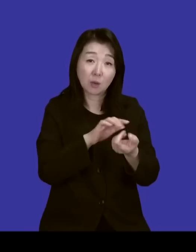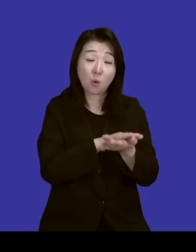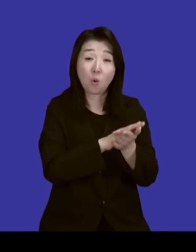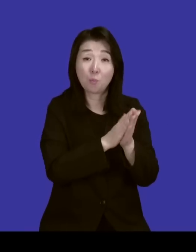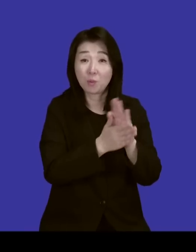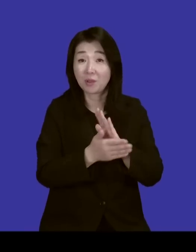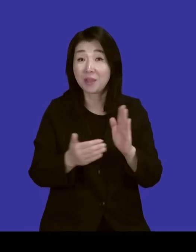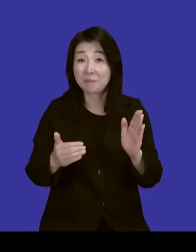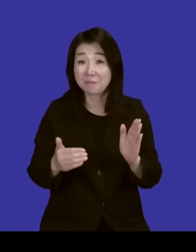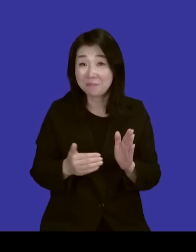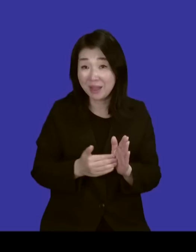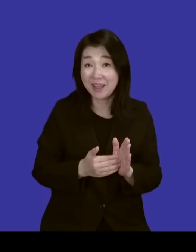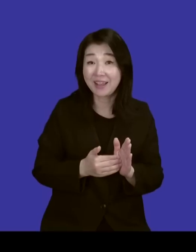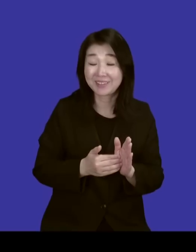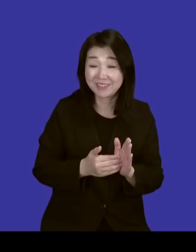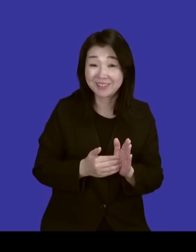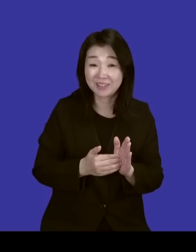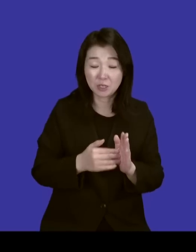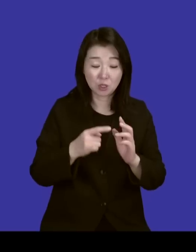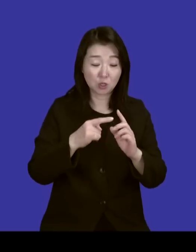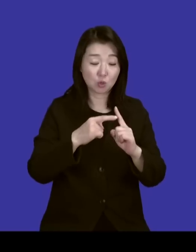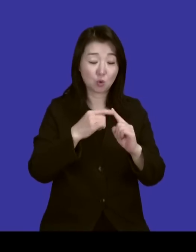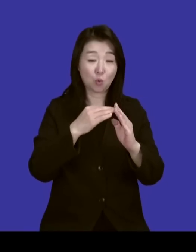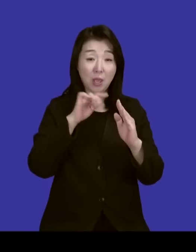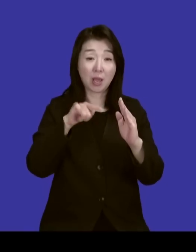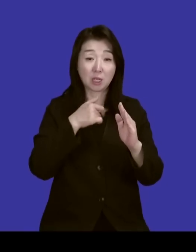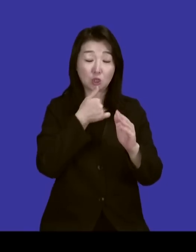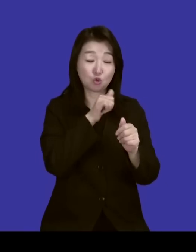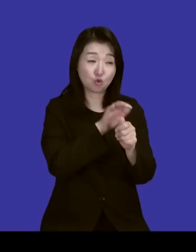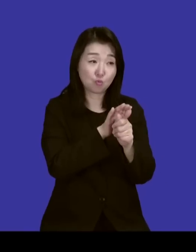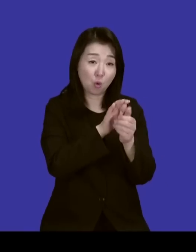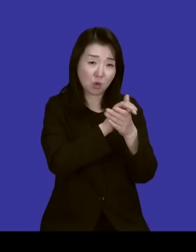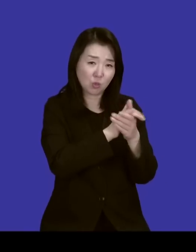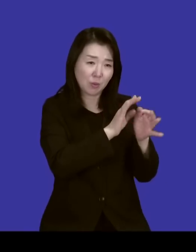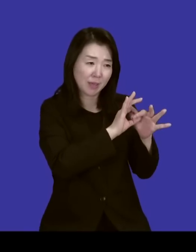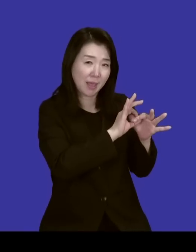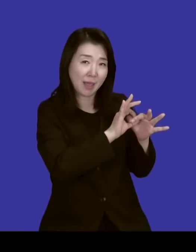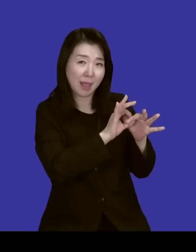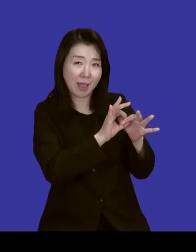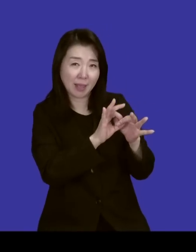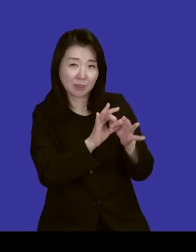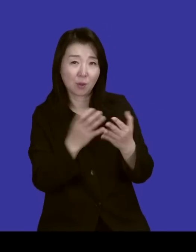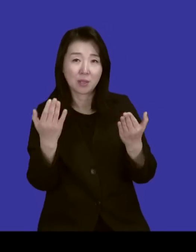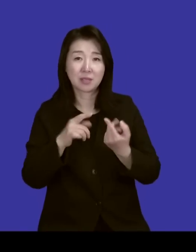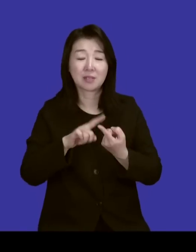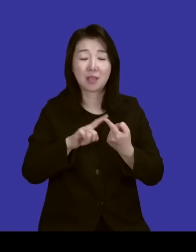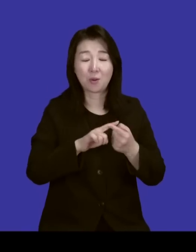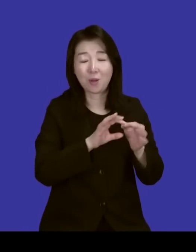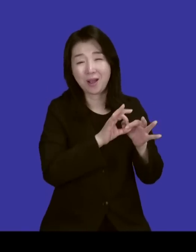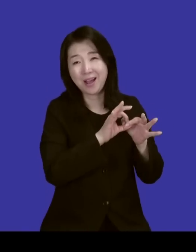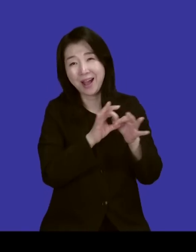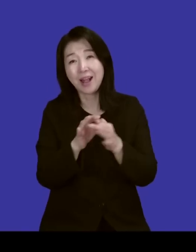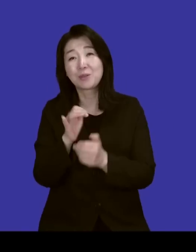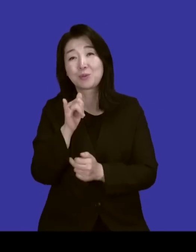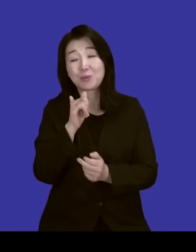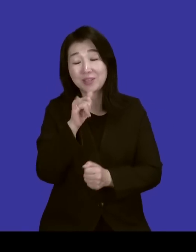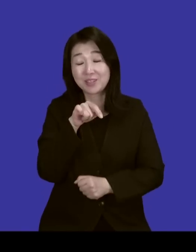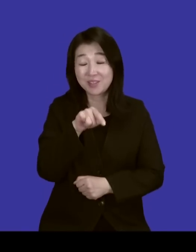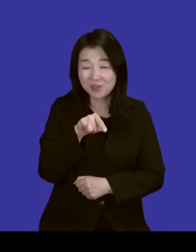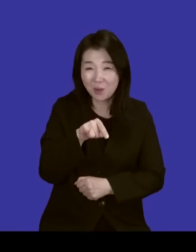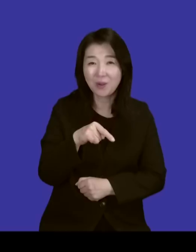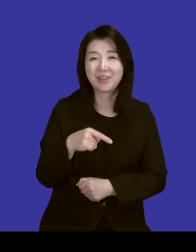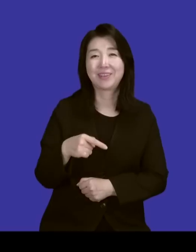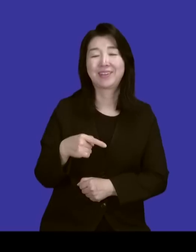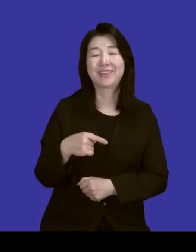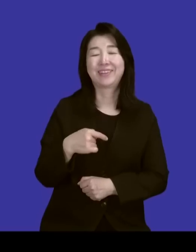사역화해서 네. 교회 안에서 중보기도가 ongoing하게 계속적으로 네네. 사역으로 진행될 수 있도록 하는 부분을 제가